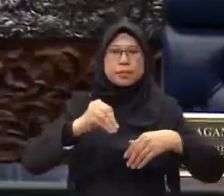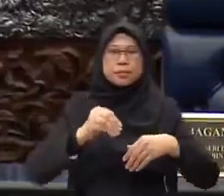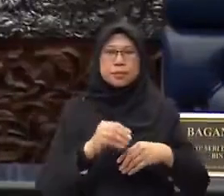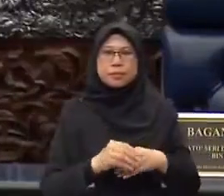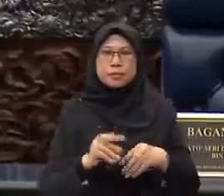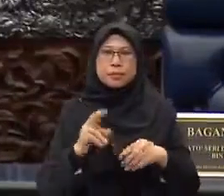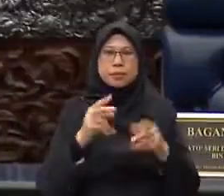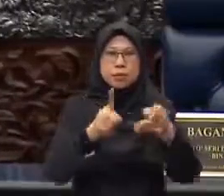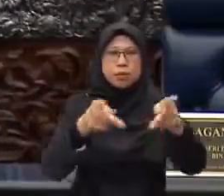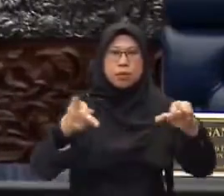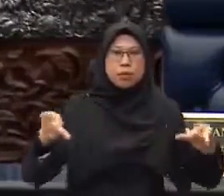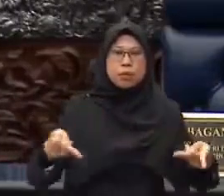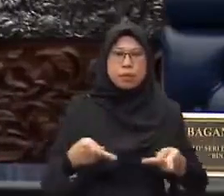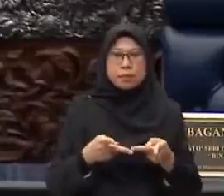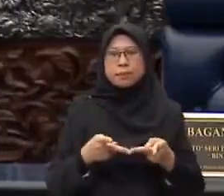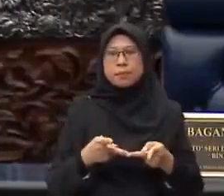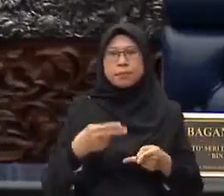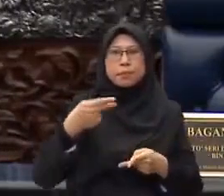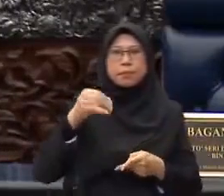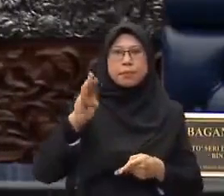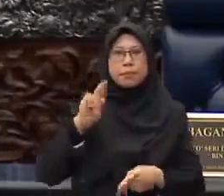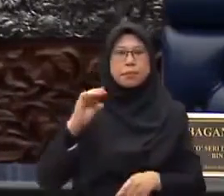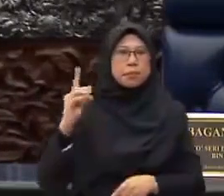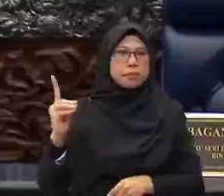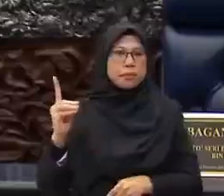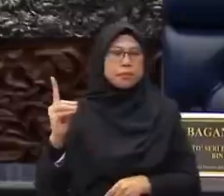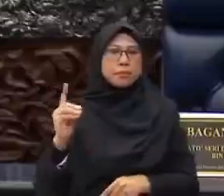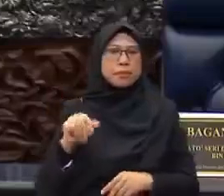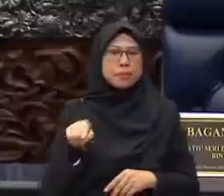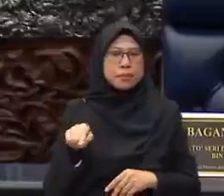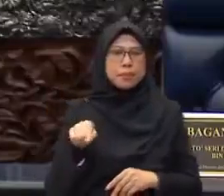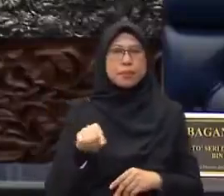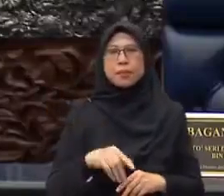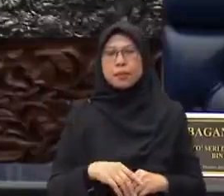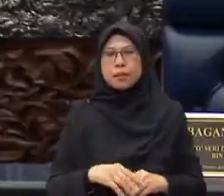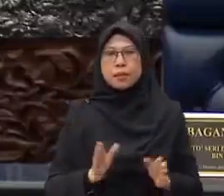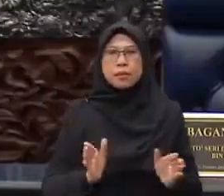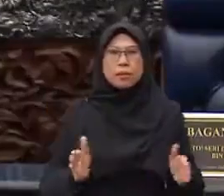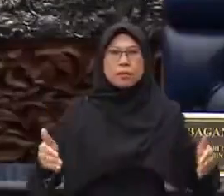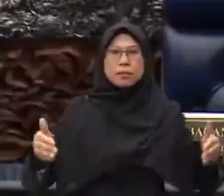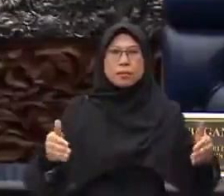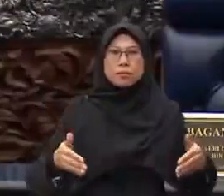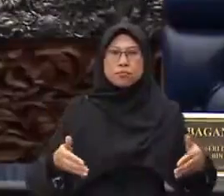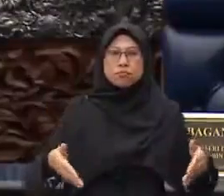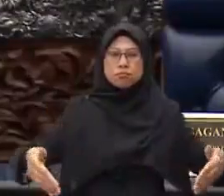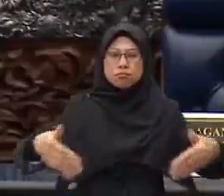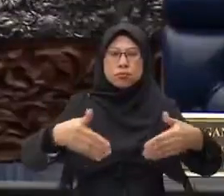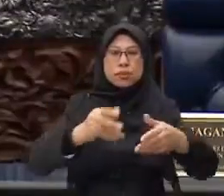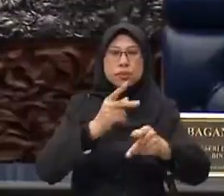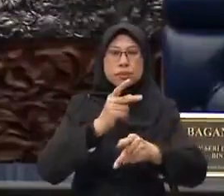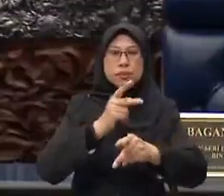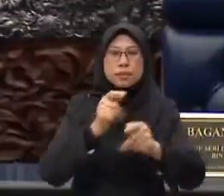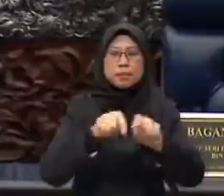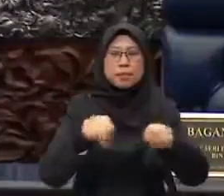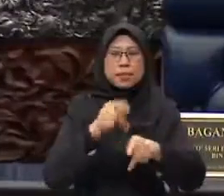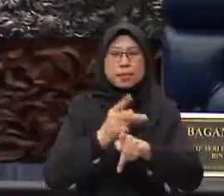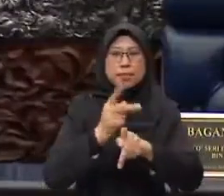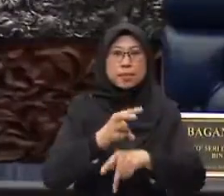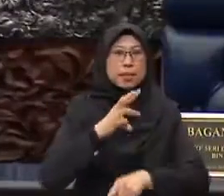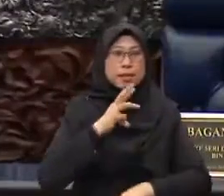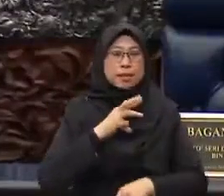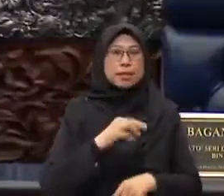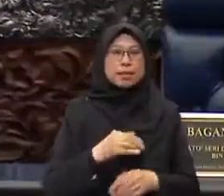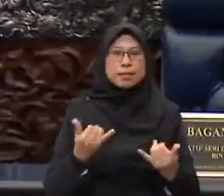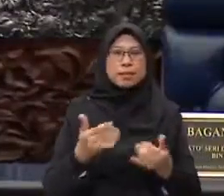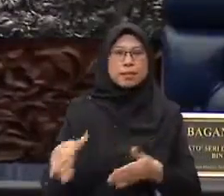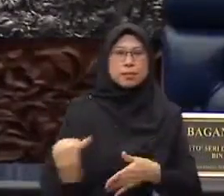atau kolam tangungan seperti hyd ofiv dengan khasnya ataupun Horas yang sedang dilaksanakan di sungai